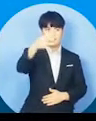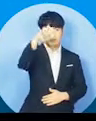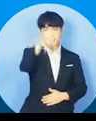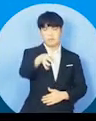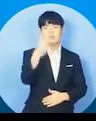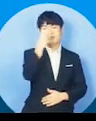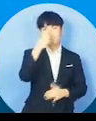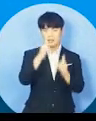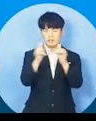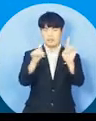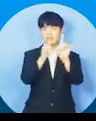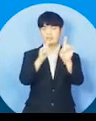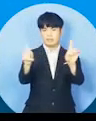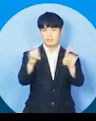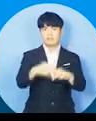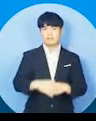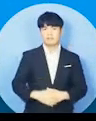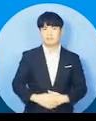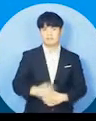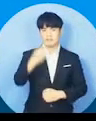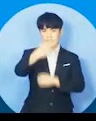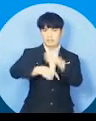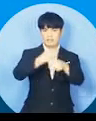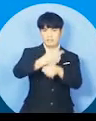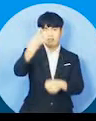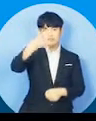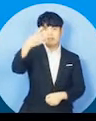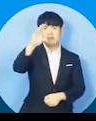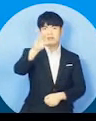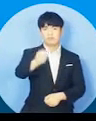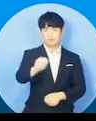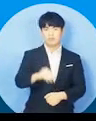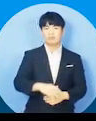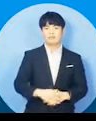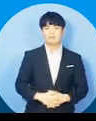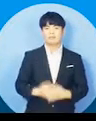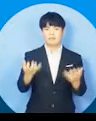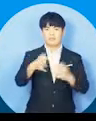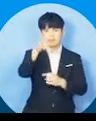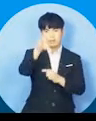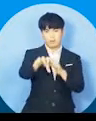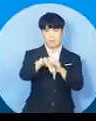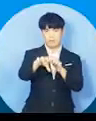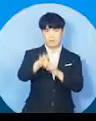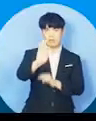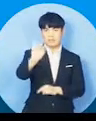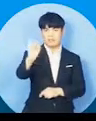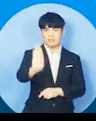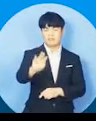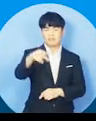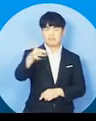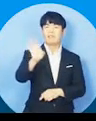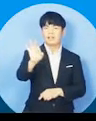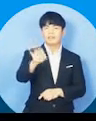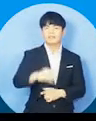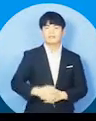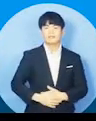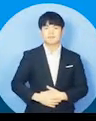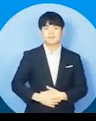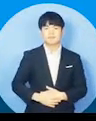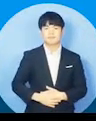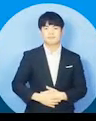일렉스에서 생산관리사무원 한 명을 모집합니다. 임금은 연봉 4천만 원 이상이며 근무지는 천안시 서북구